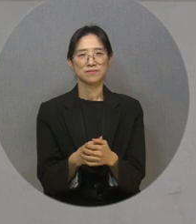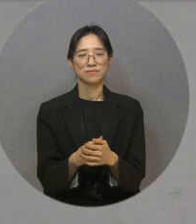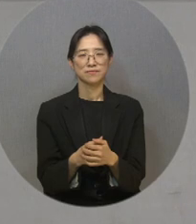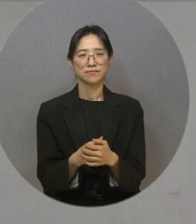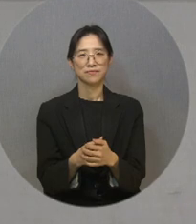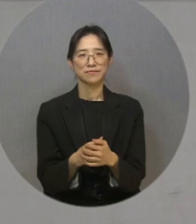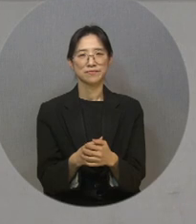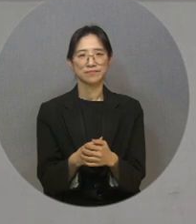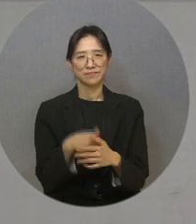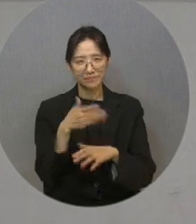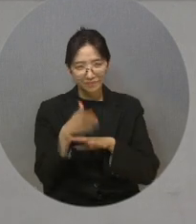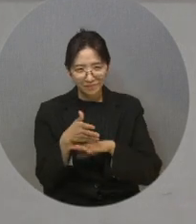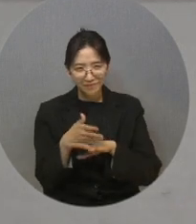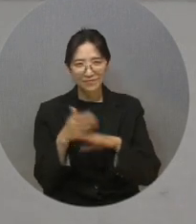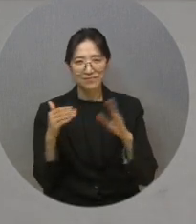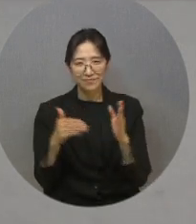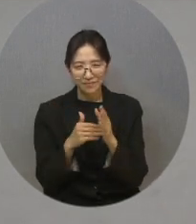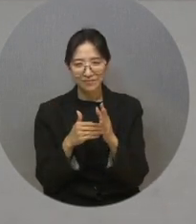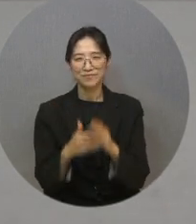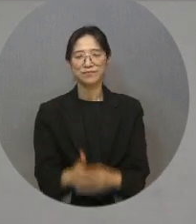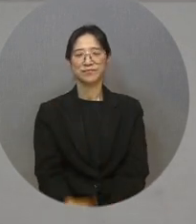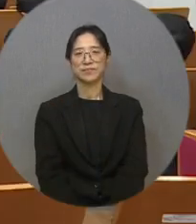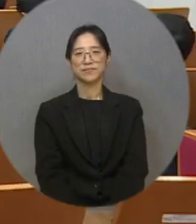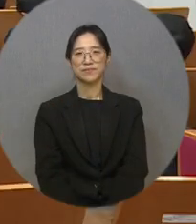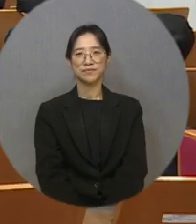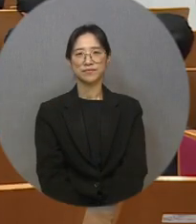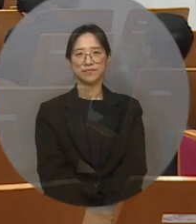이유입니다. 감사합니다. 마치겠습니다.